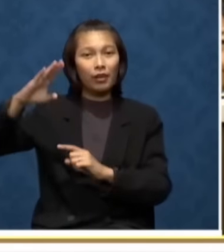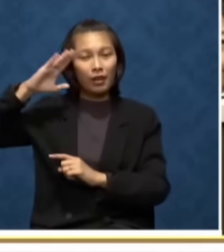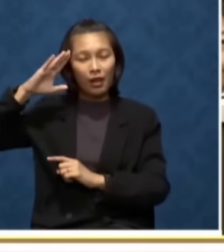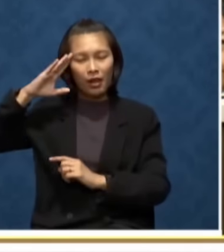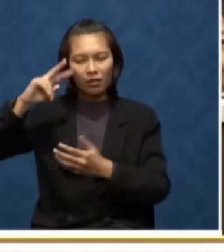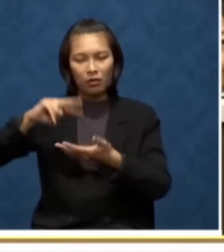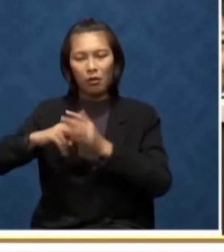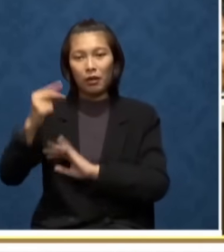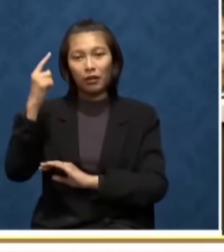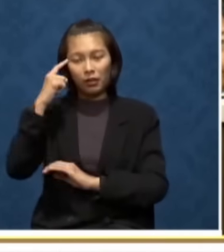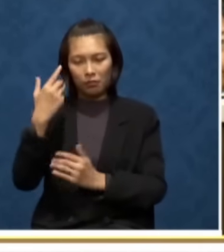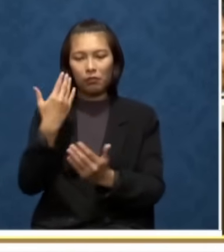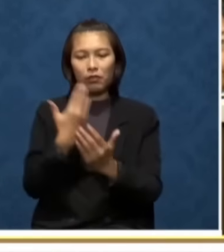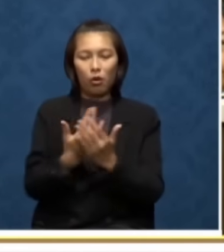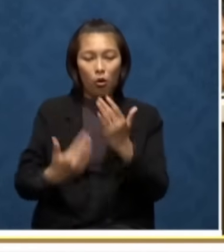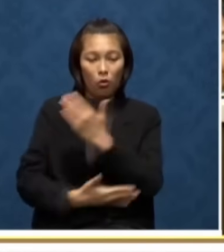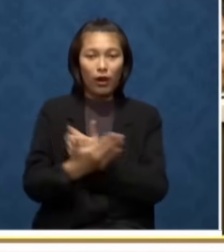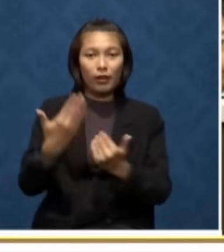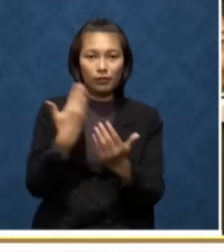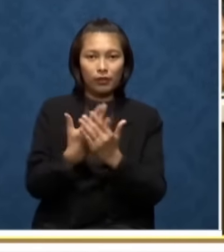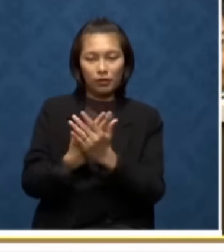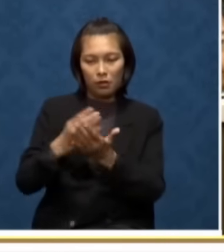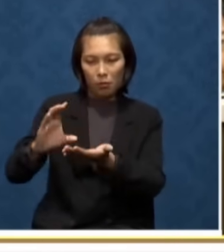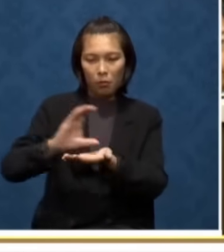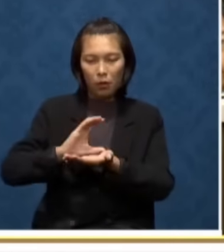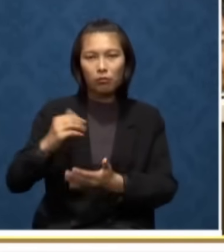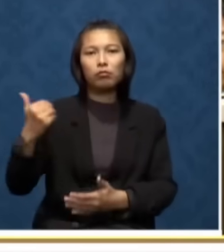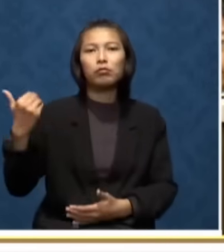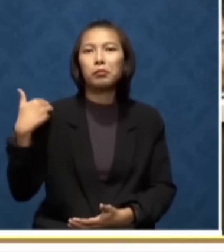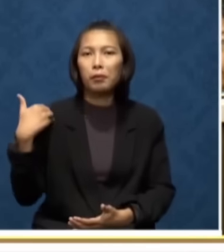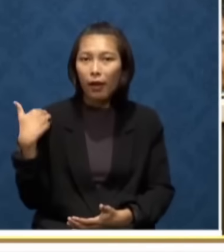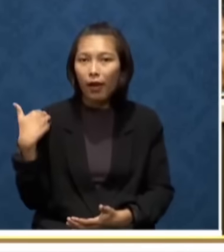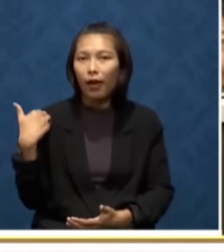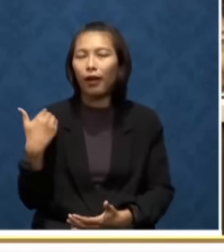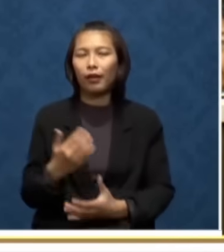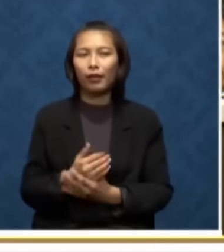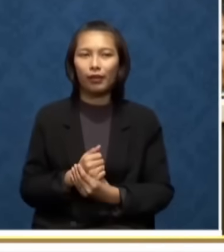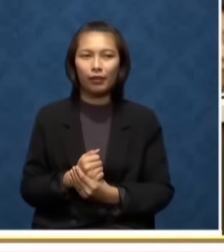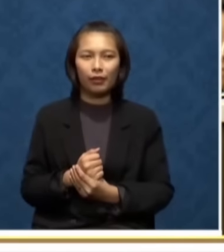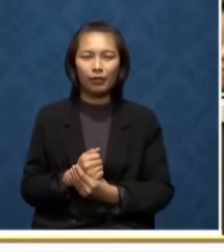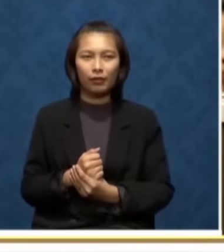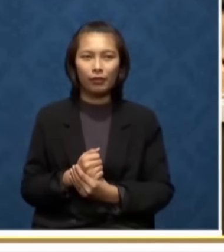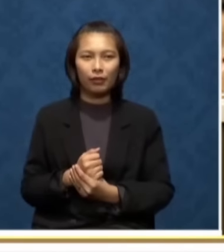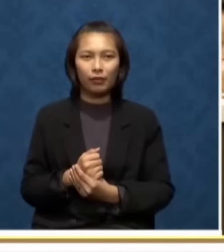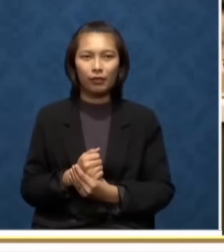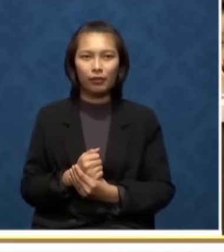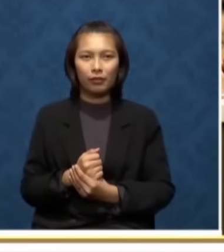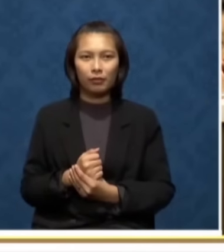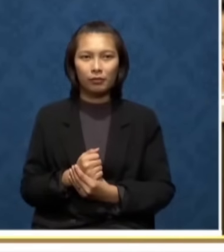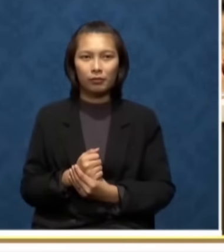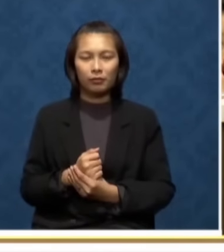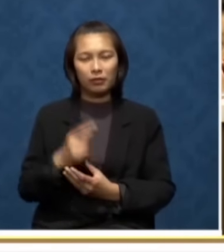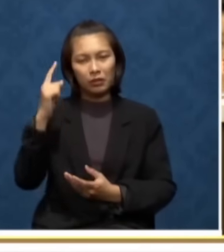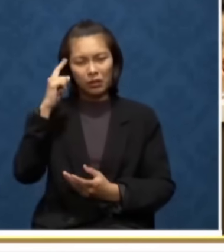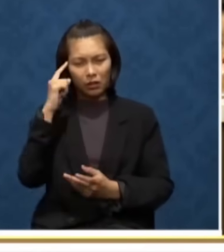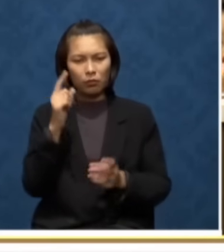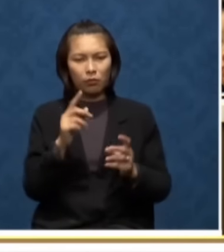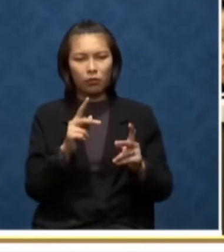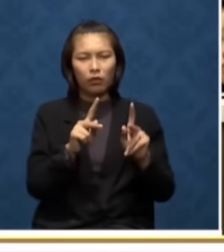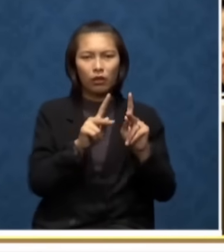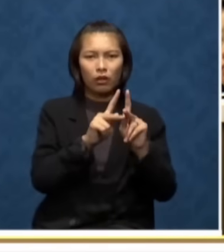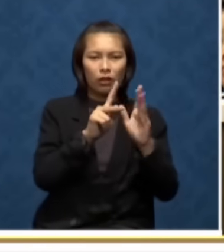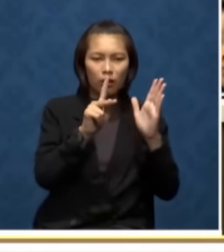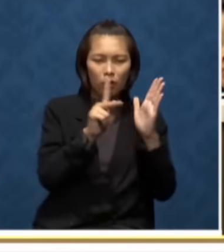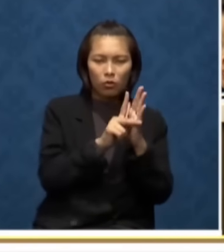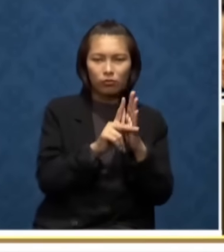ได้งบเป็นกอบเป็นกำแบบนี้บ้างหรือไม่คะเกณฑ์การสนับสนุนเนี่ยอาจจะมี